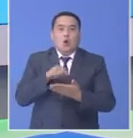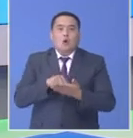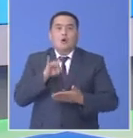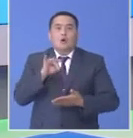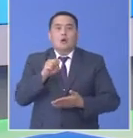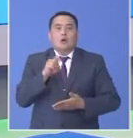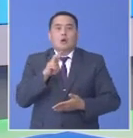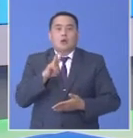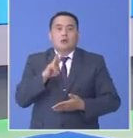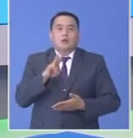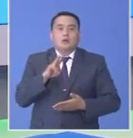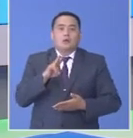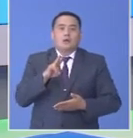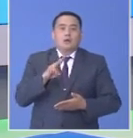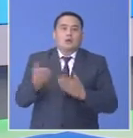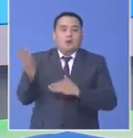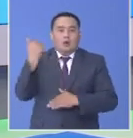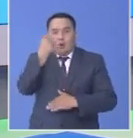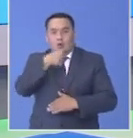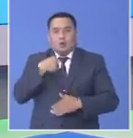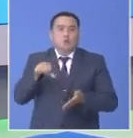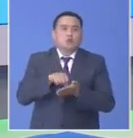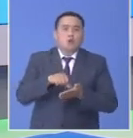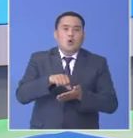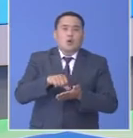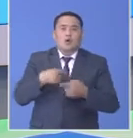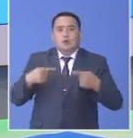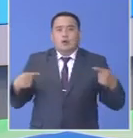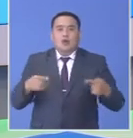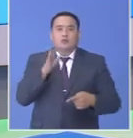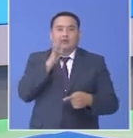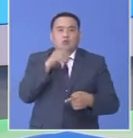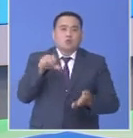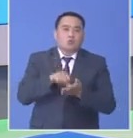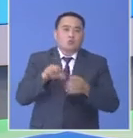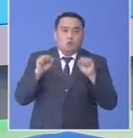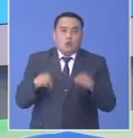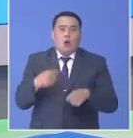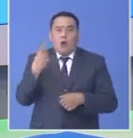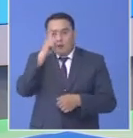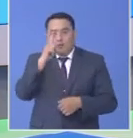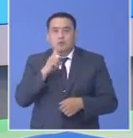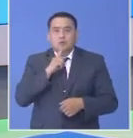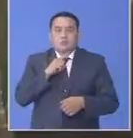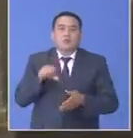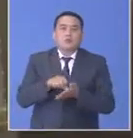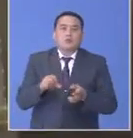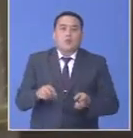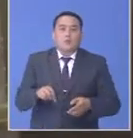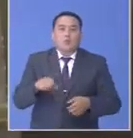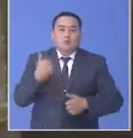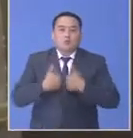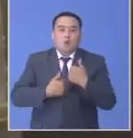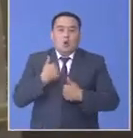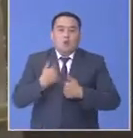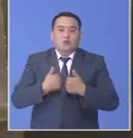Райхан Сисекенова еще год назад. В нем могут принять участие люди разного возраста. Один раз в месяц желающие проявить себя с творческой